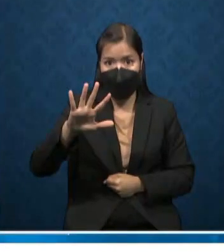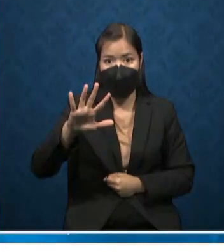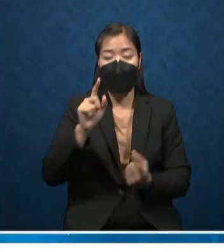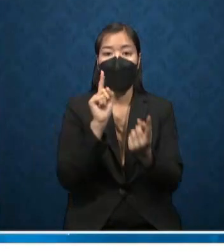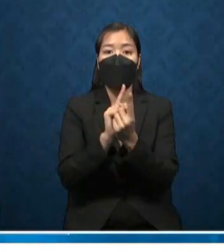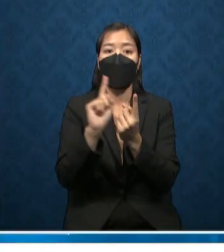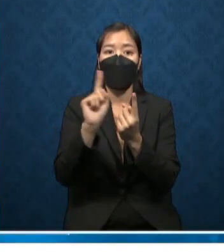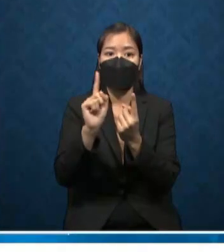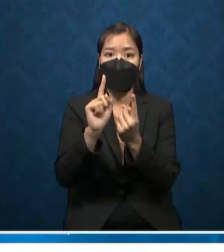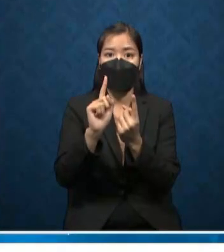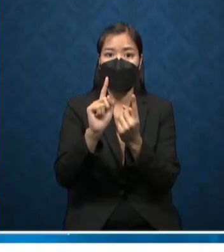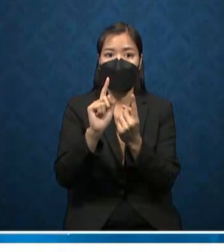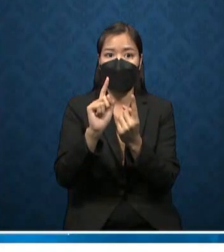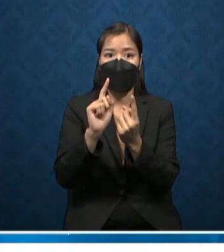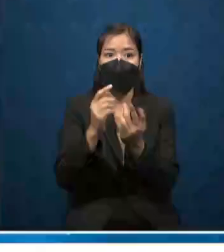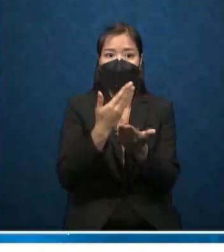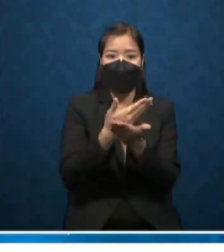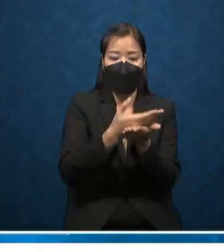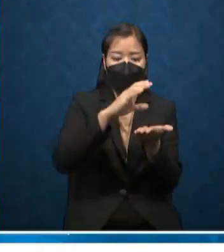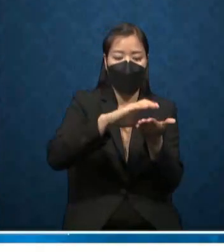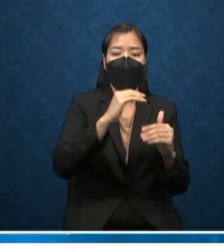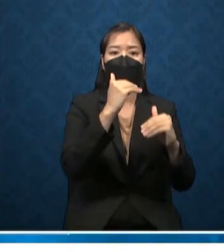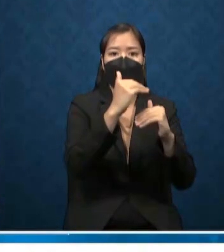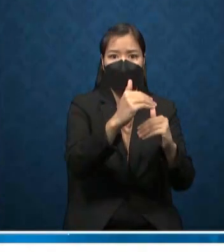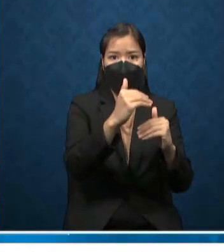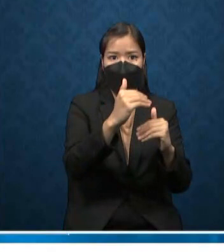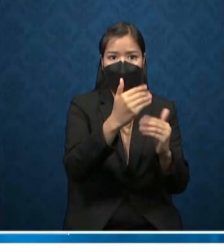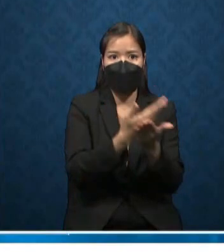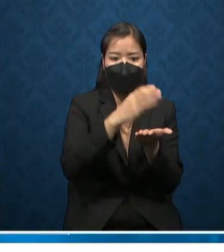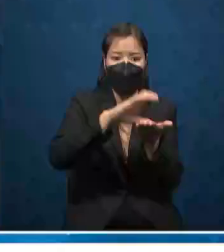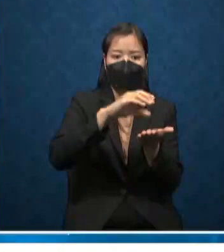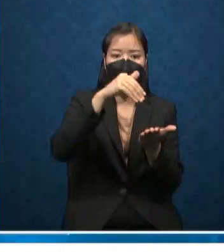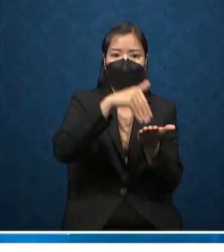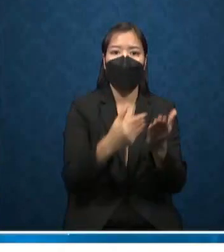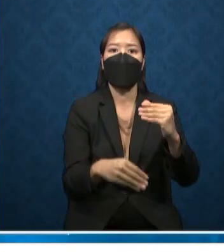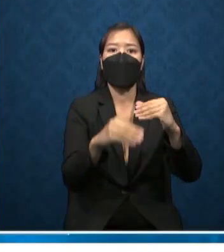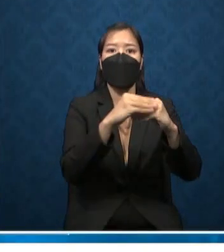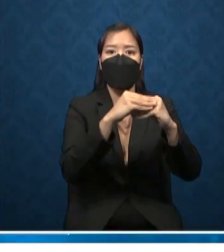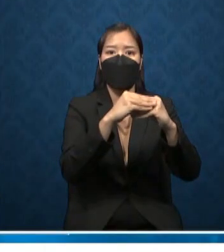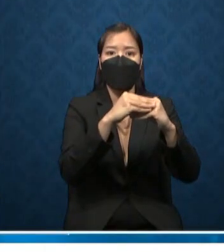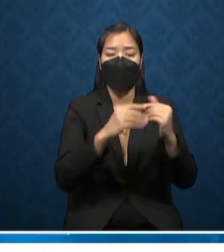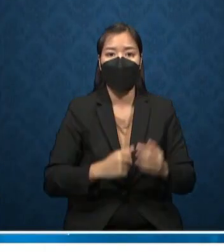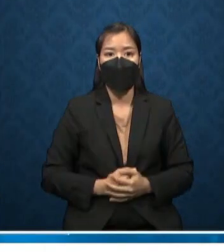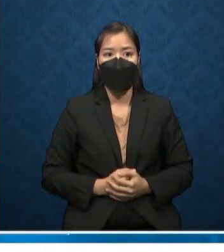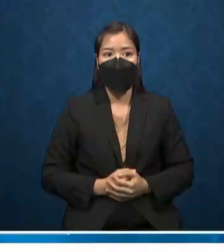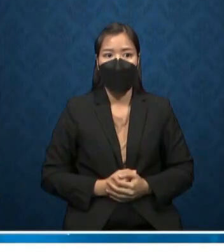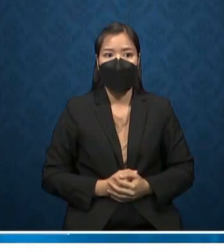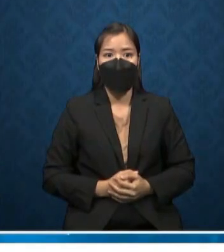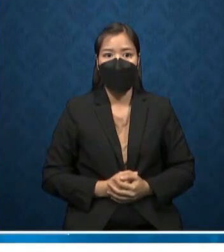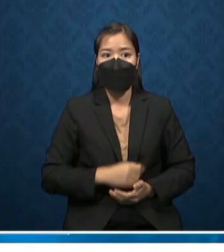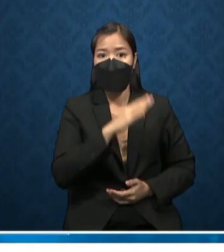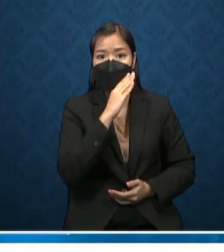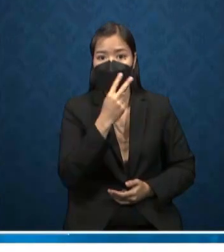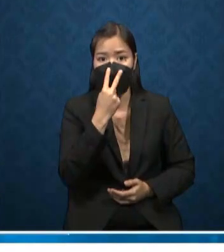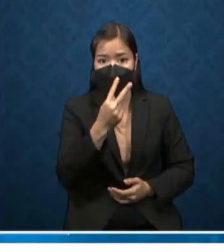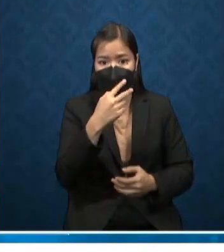าได้มีการตั้งงบประมาณในรายจ่ายงบกลางที่เพิ่มสูงขึ้นนะครับถ้าดูสัดส่วนปี